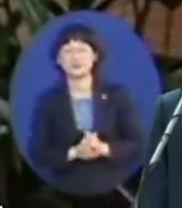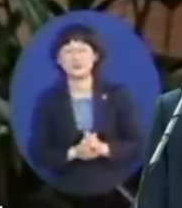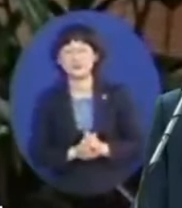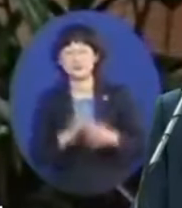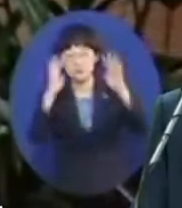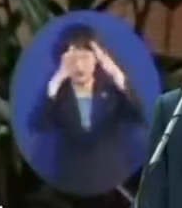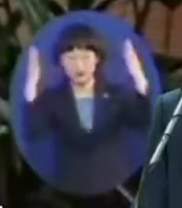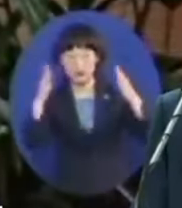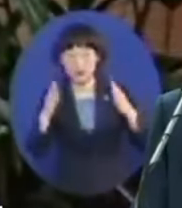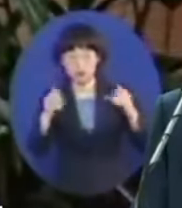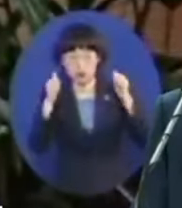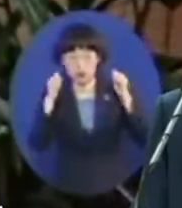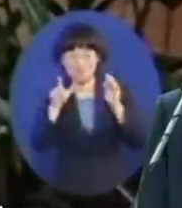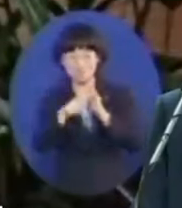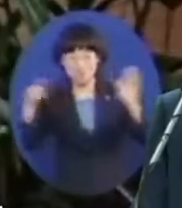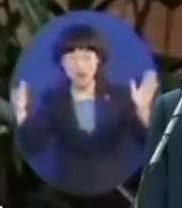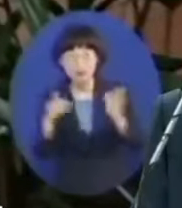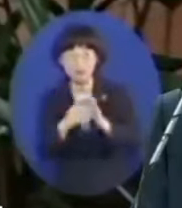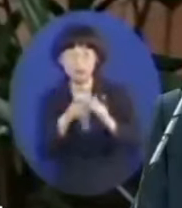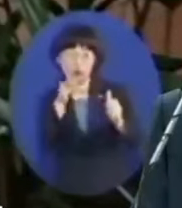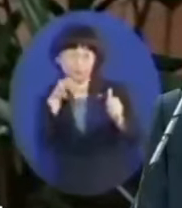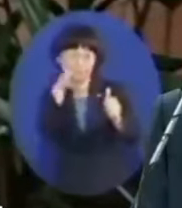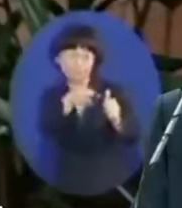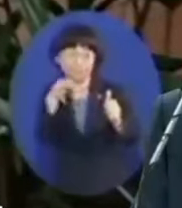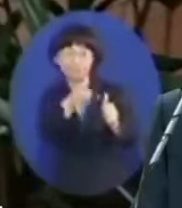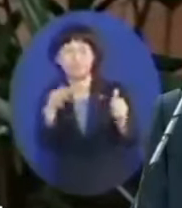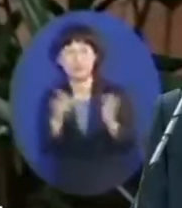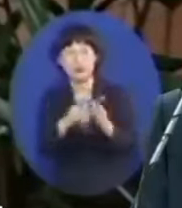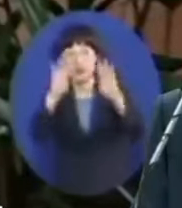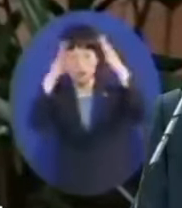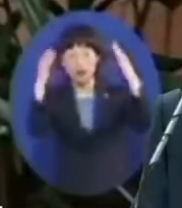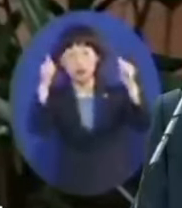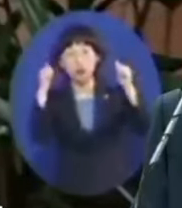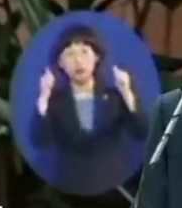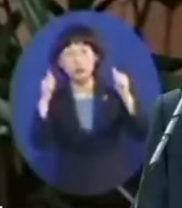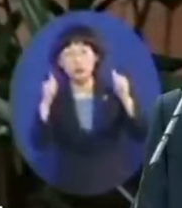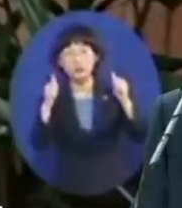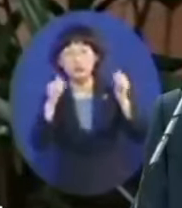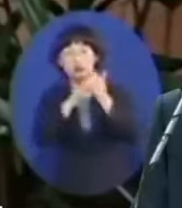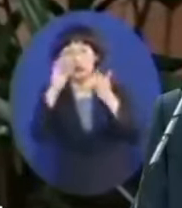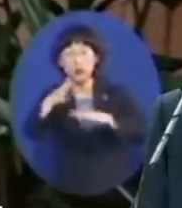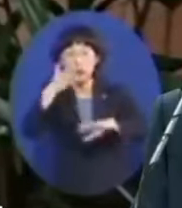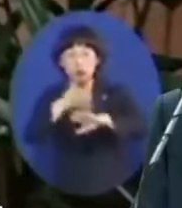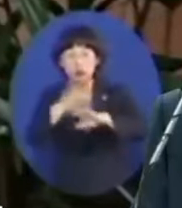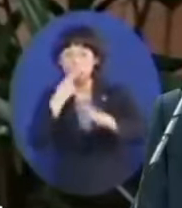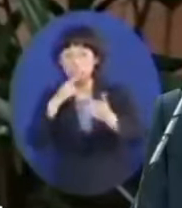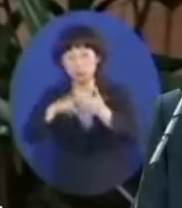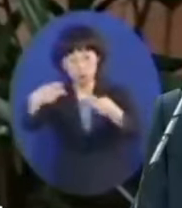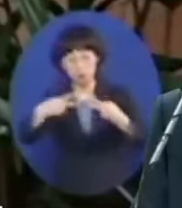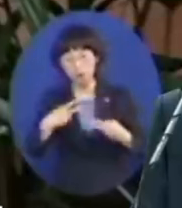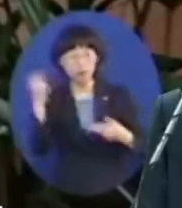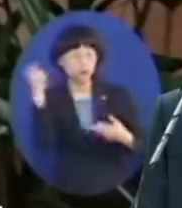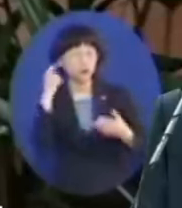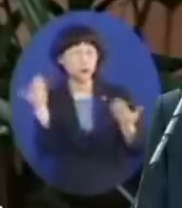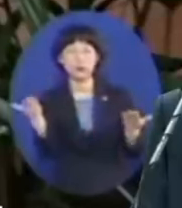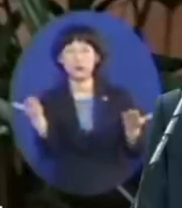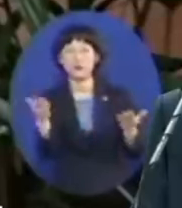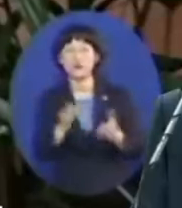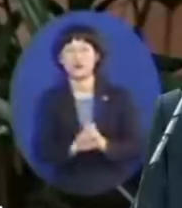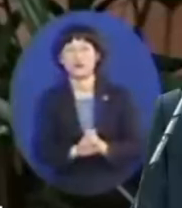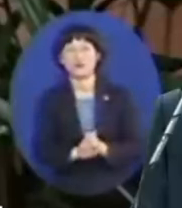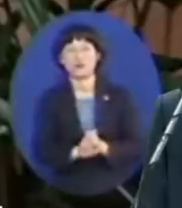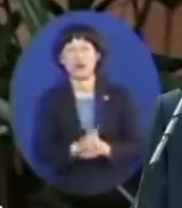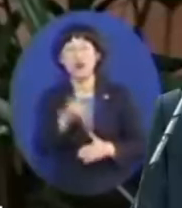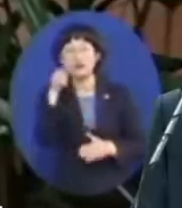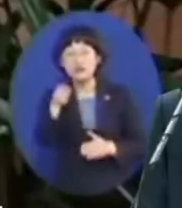대학을 졸업할 때까지 등록금을 대줬는데 대학을 졸업하고 난 다음에 고맙다는 편지 한 장도 없고 소식 한 장도 없습니다.